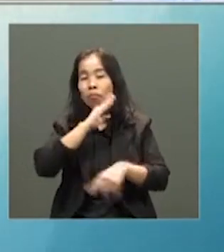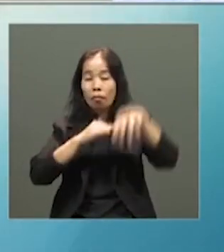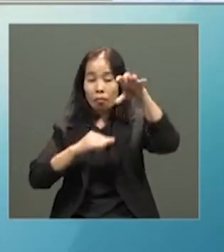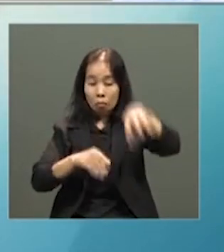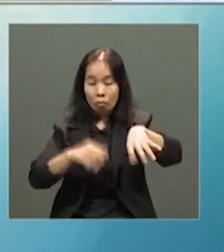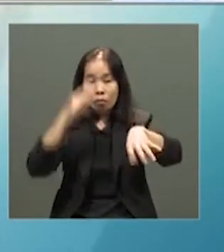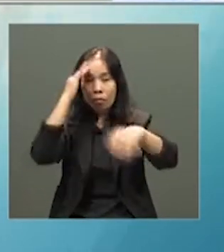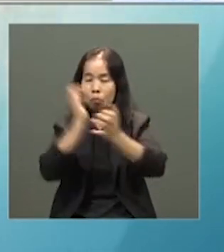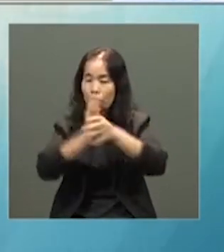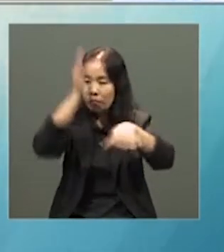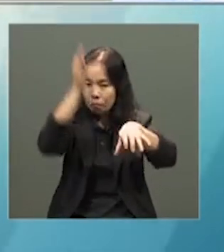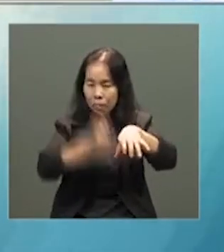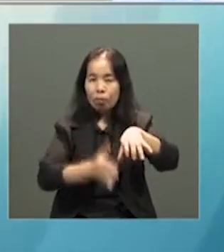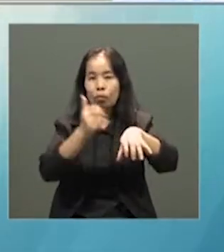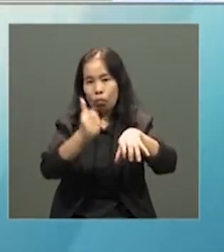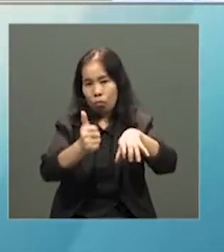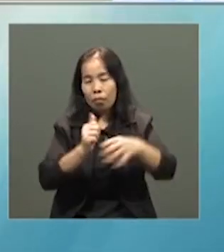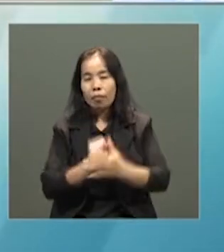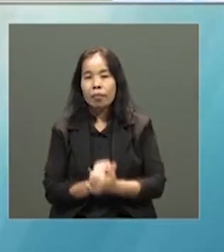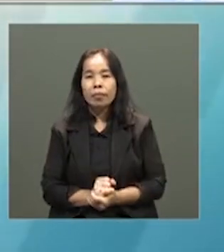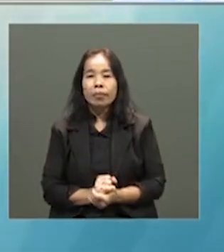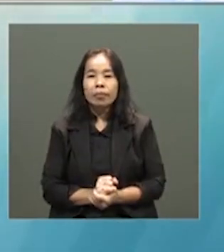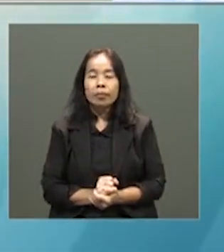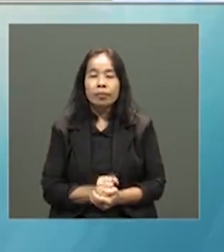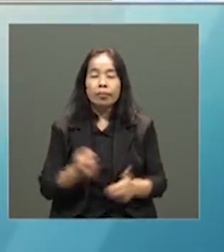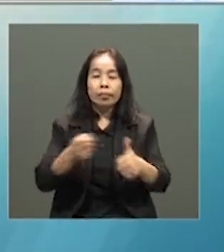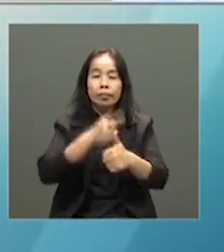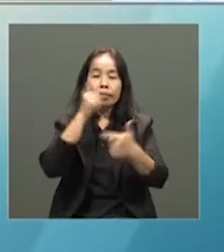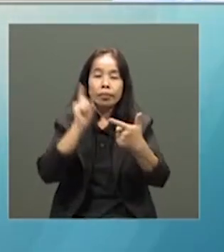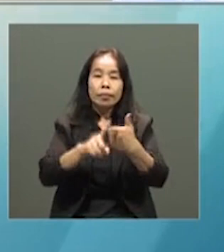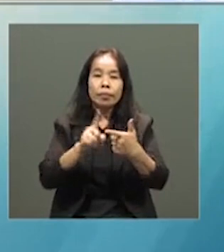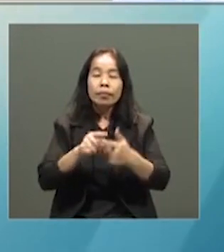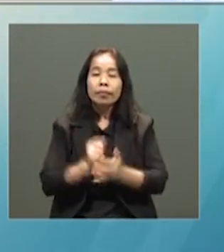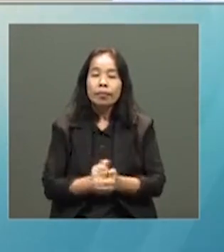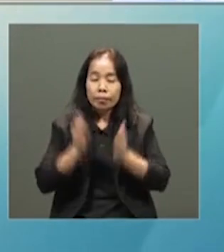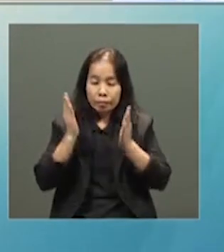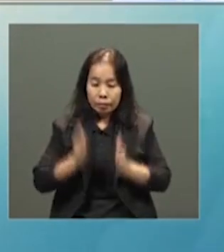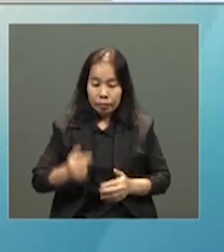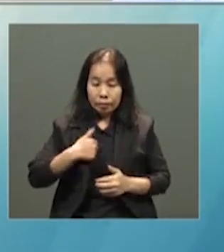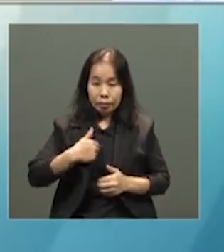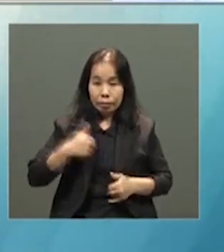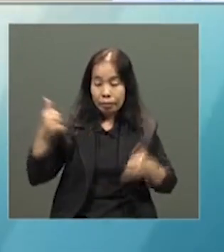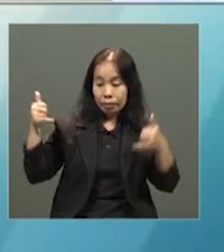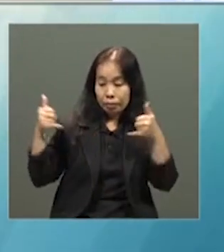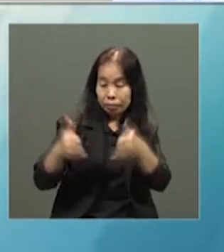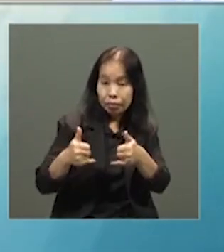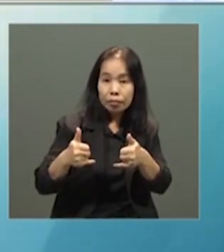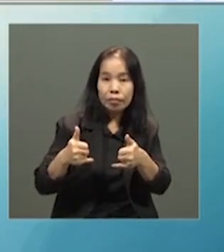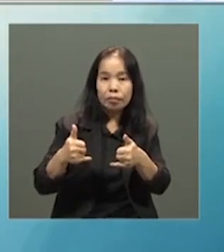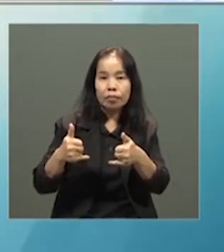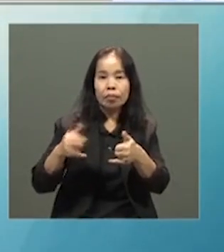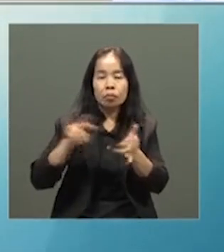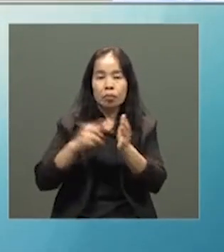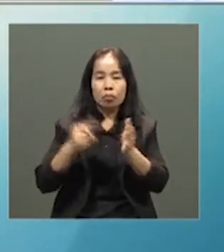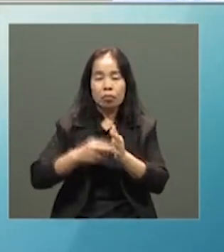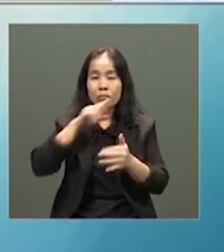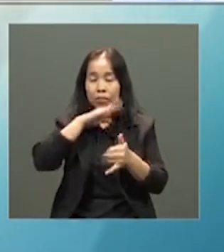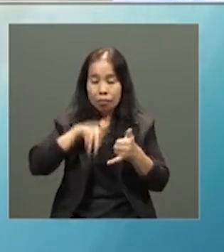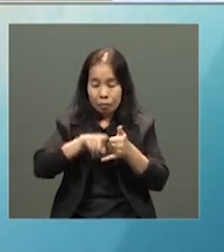ลดีนะครับข้อที่2คือกลุ่มผู้สัมผัสที่เสี่ยงสูงหรือ high risk contact เนี่ยต้องกักกันให้